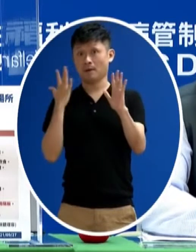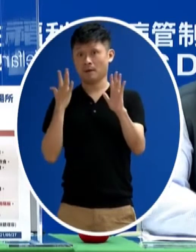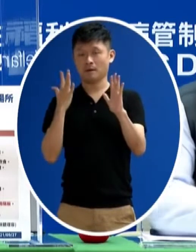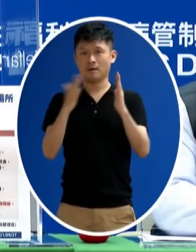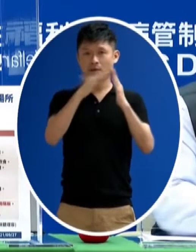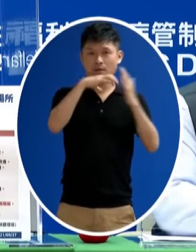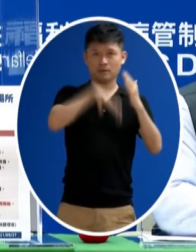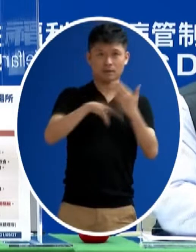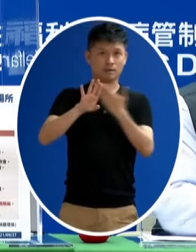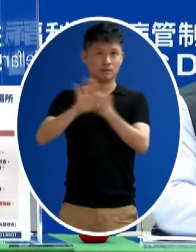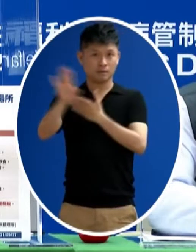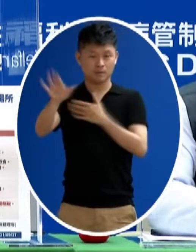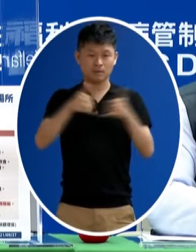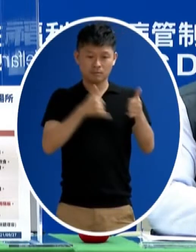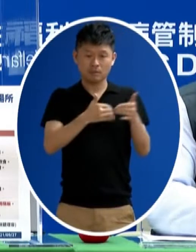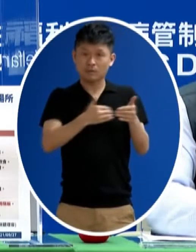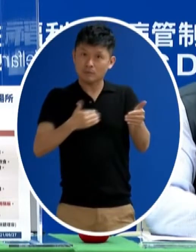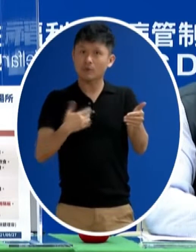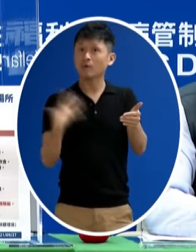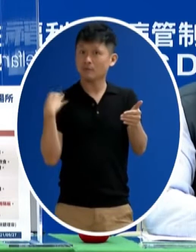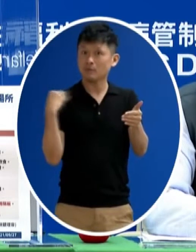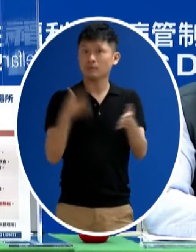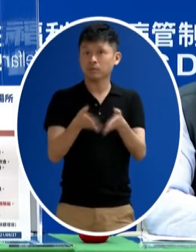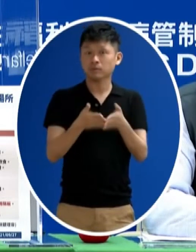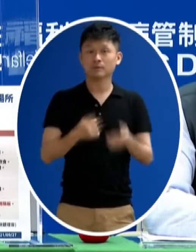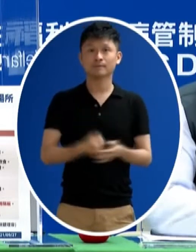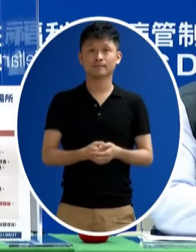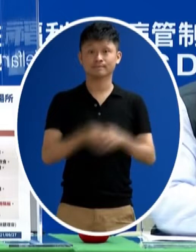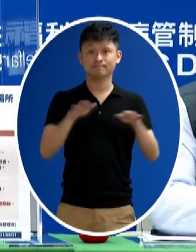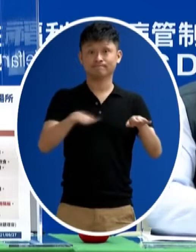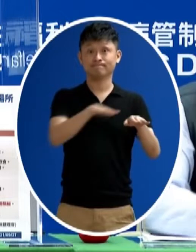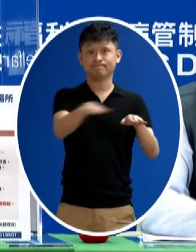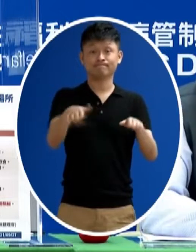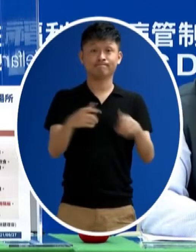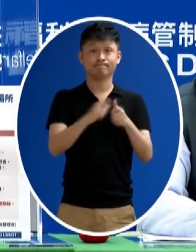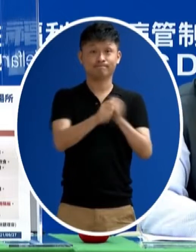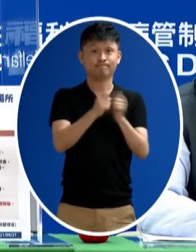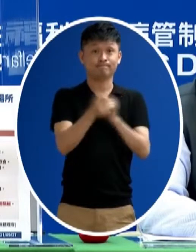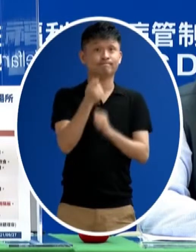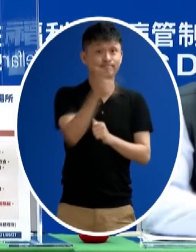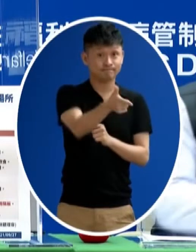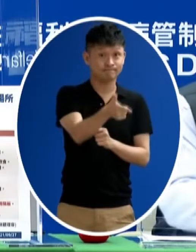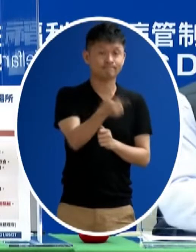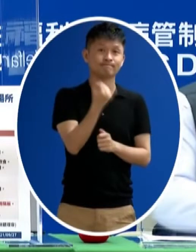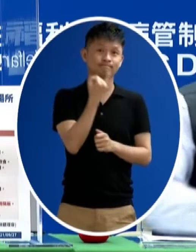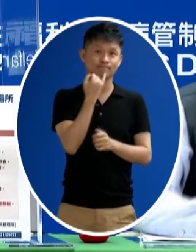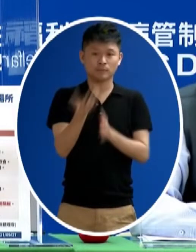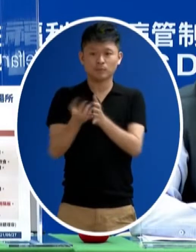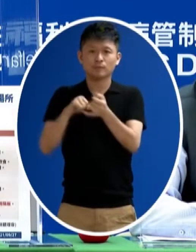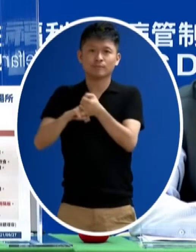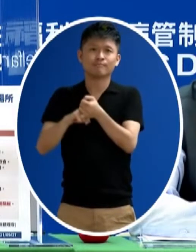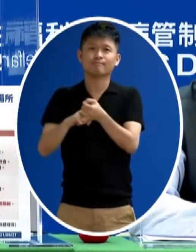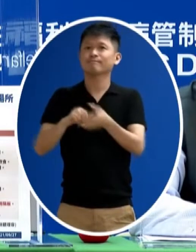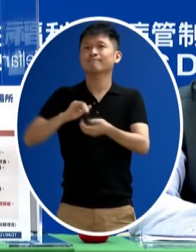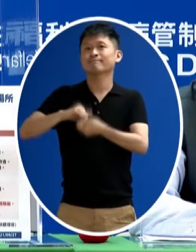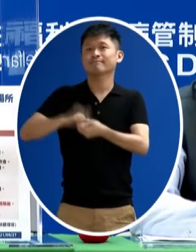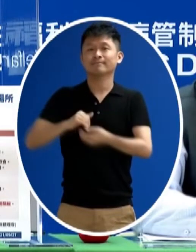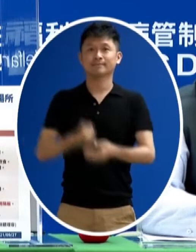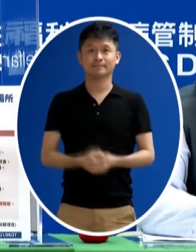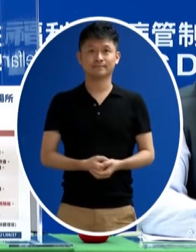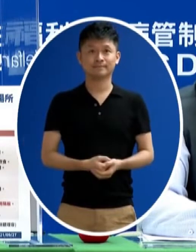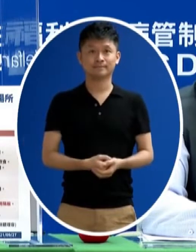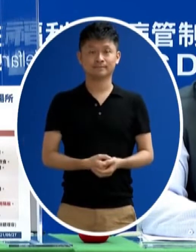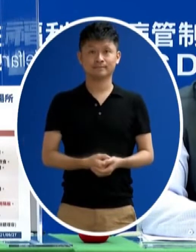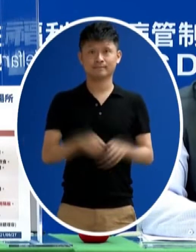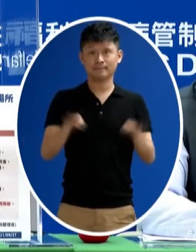内外要适当的社交距离，那可以现场售票，不受预约制，不限于预约制。那当然